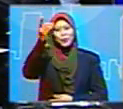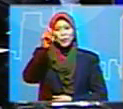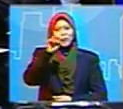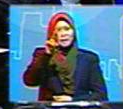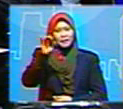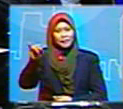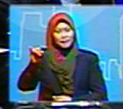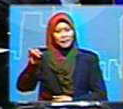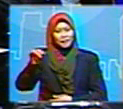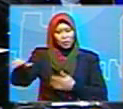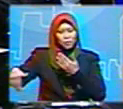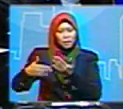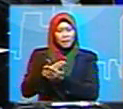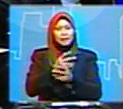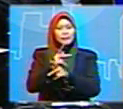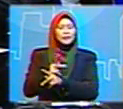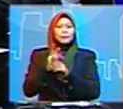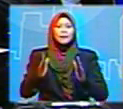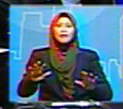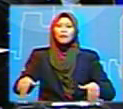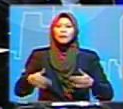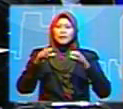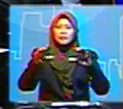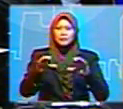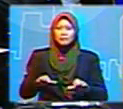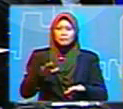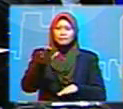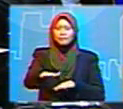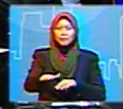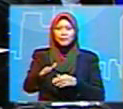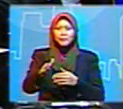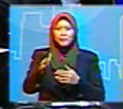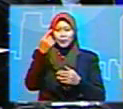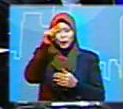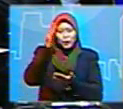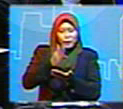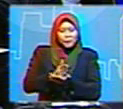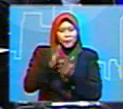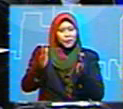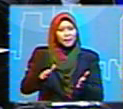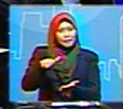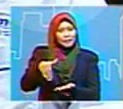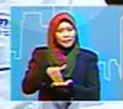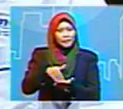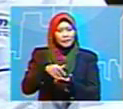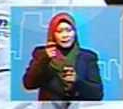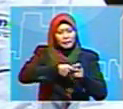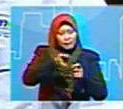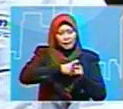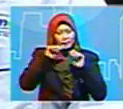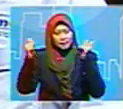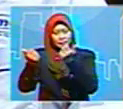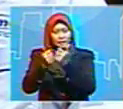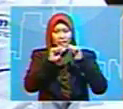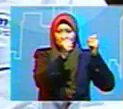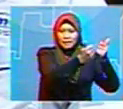hadapan kita bagaimana untuk sama-sama langkah sederap dalam memerangi orang tengah ini setiap agensi mempunyai peranan masing-masing